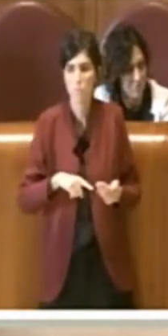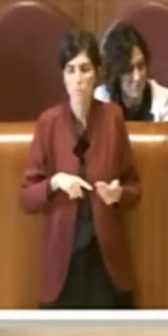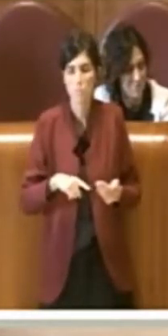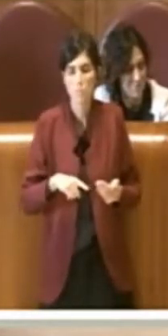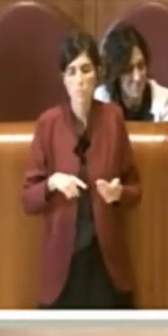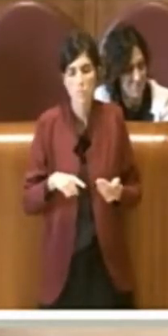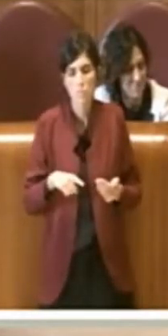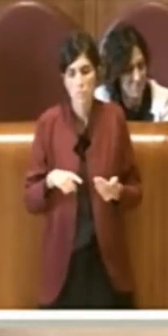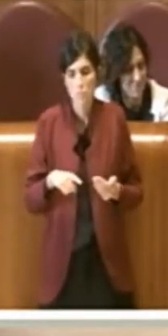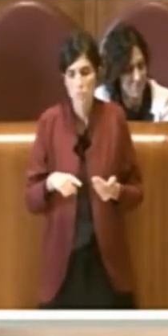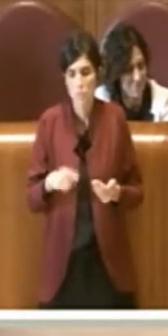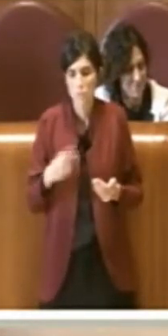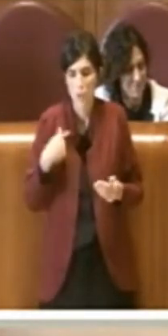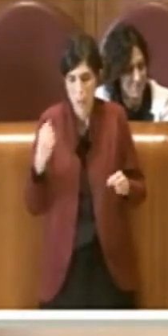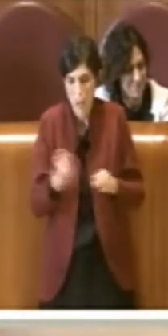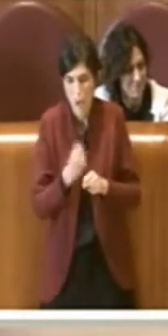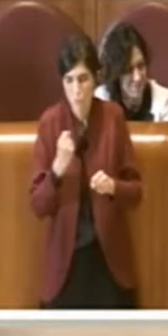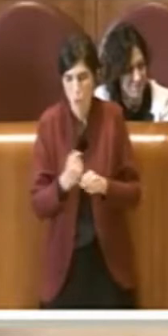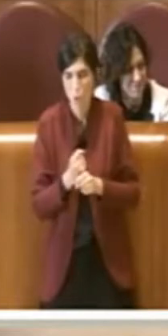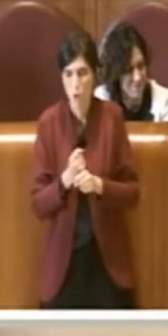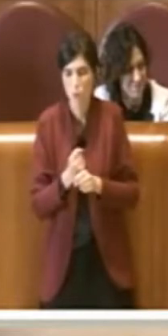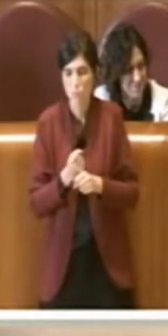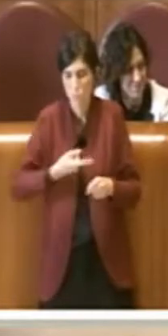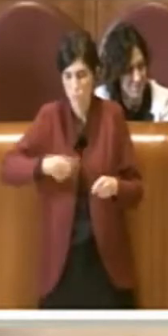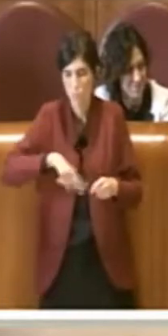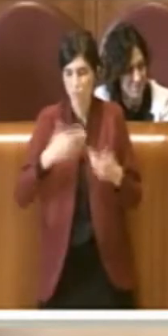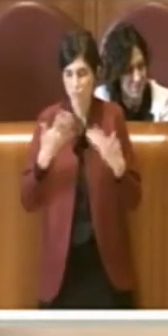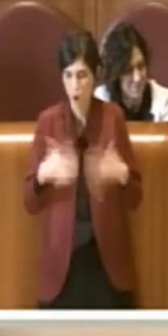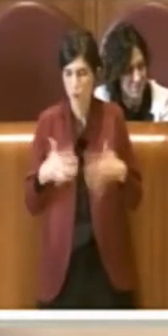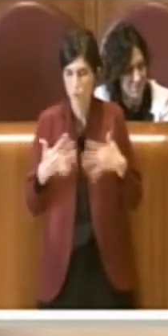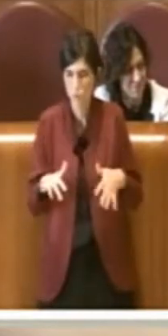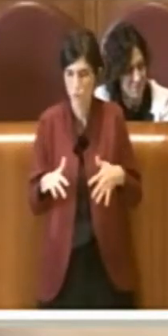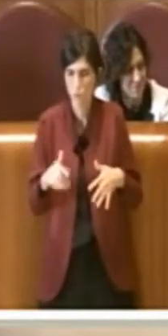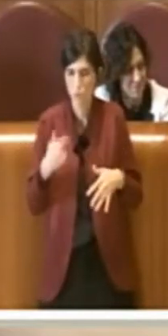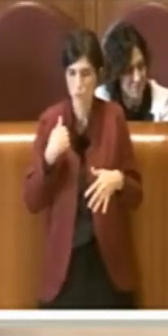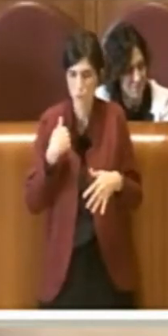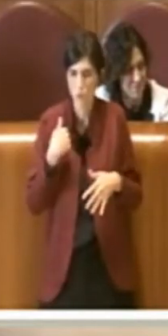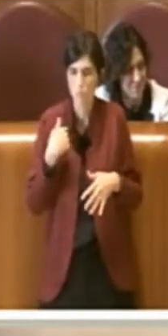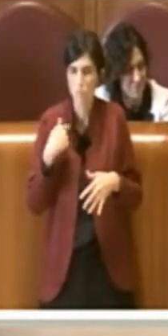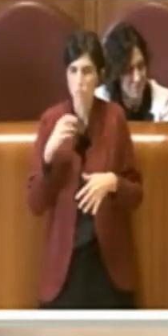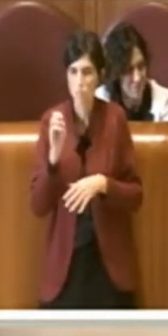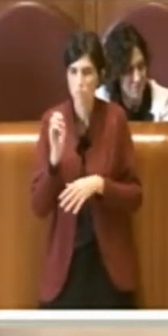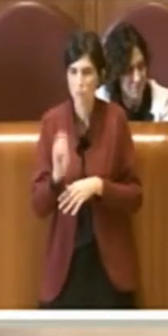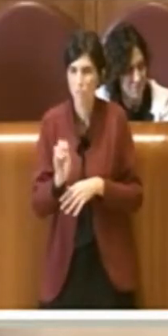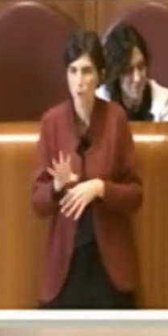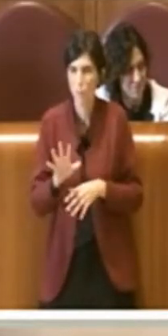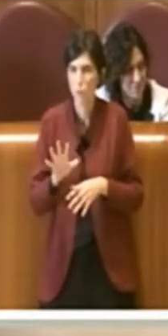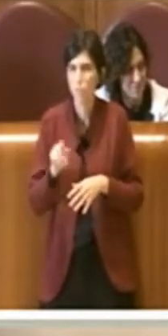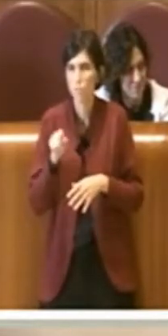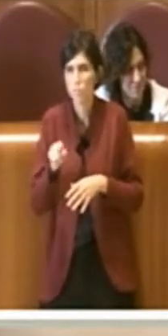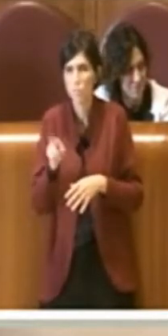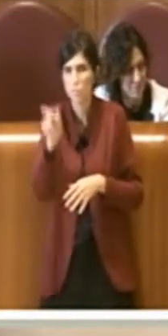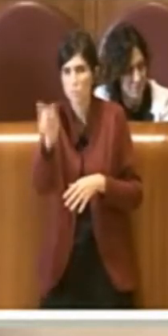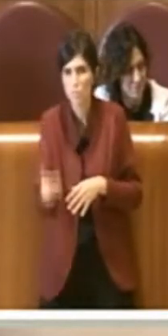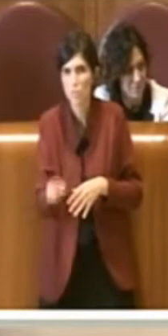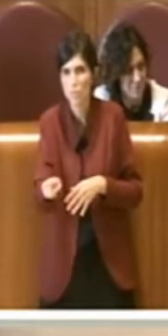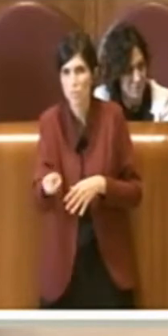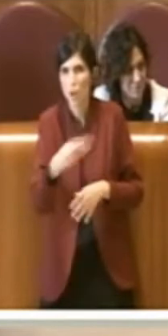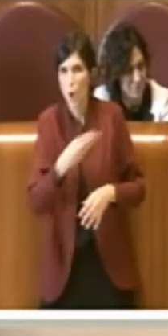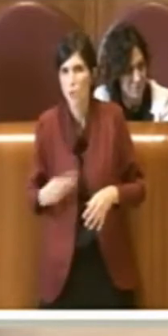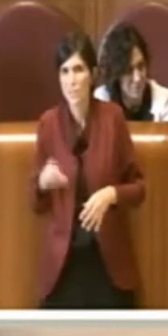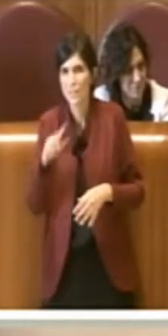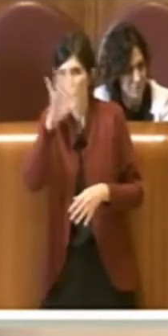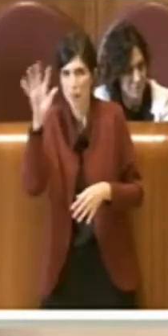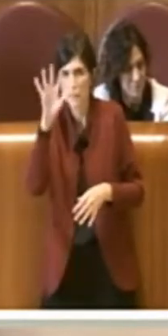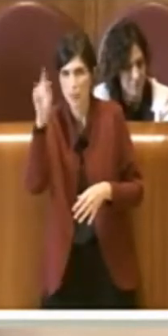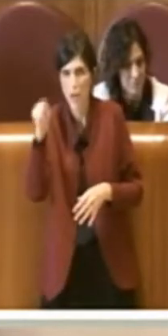abbiamo fatto la nostra parte, informo così i distratti consiglieri dell'opposizione che dicono che non c'è un